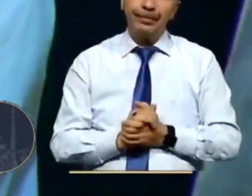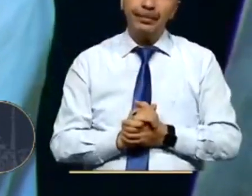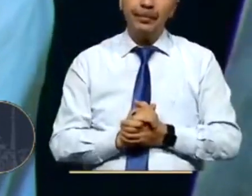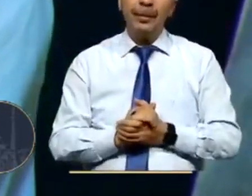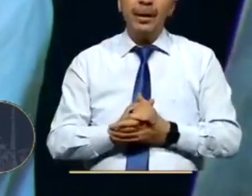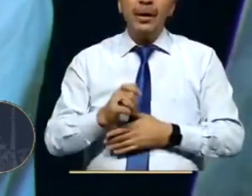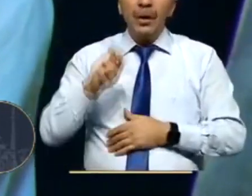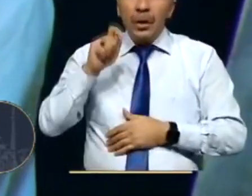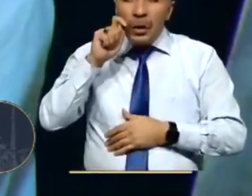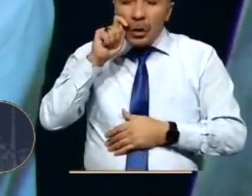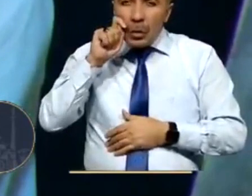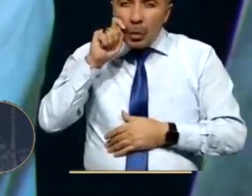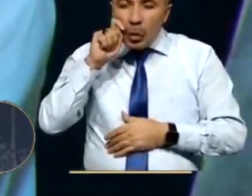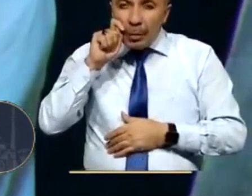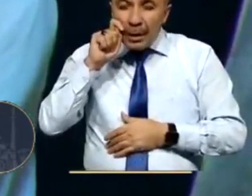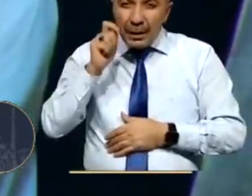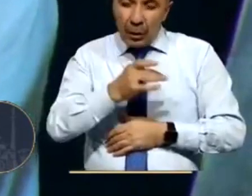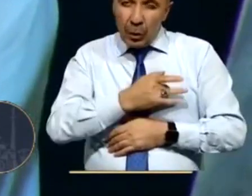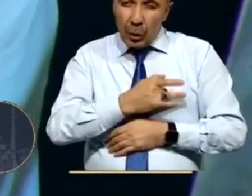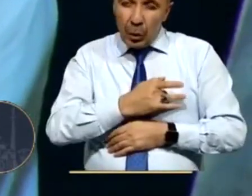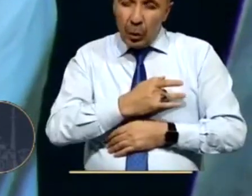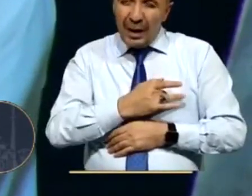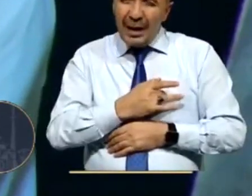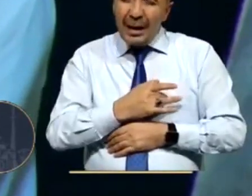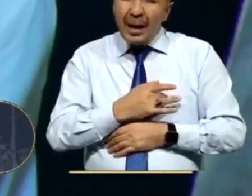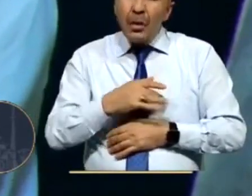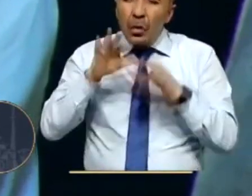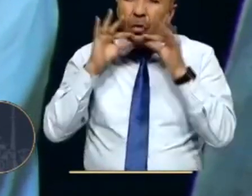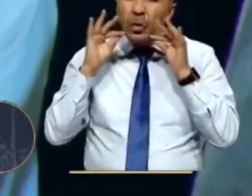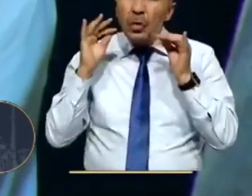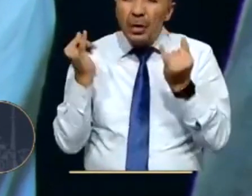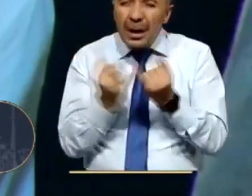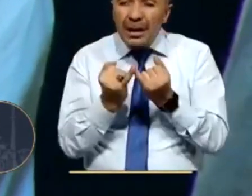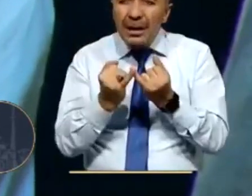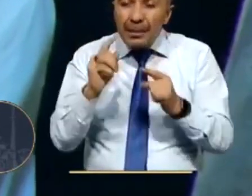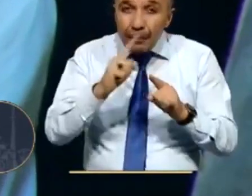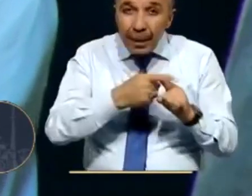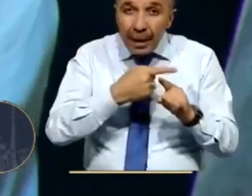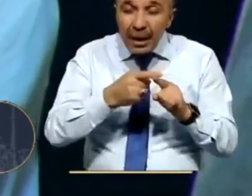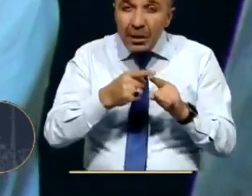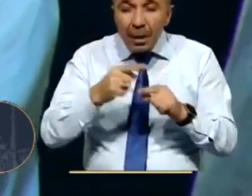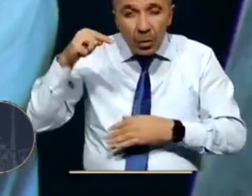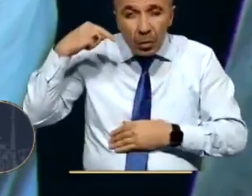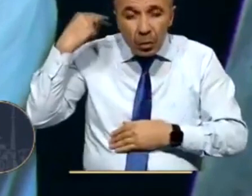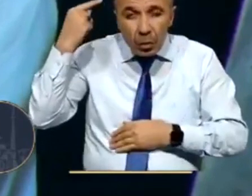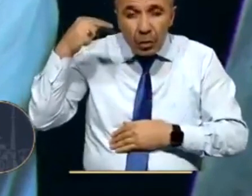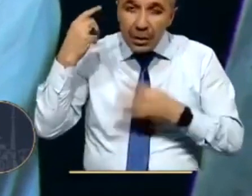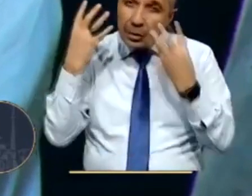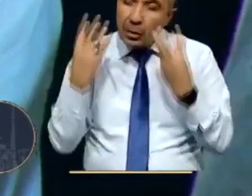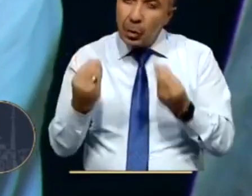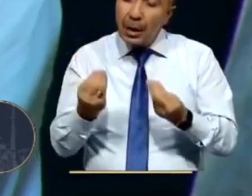mümin gönüllere huzur, kardeşlik ve paylaşma duyguları taşıyan